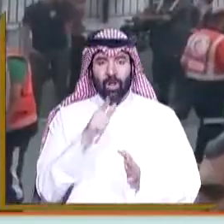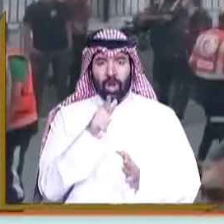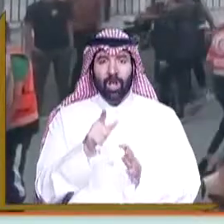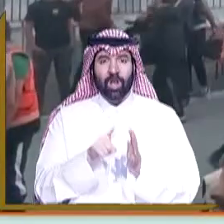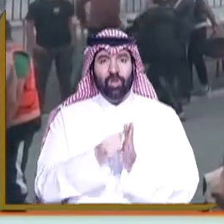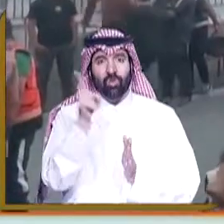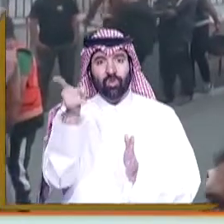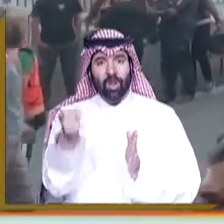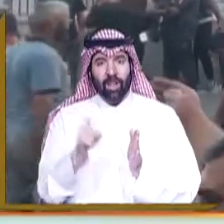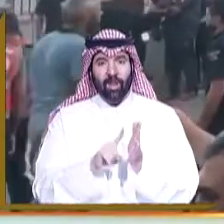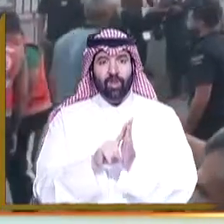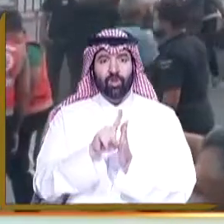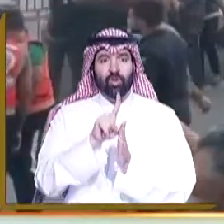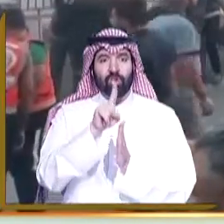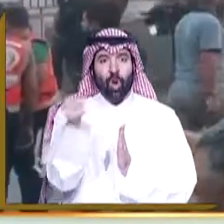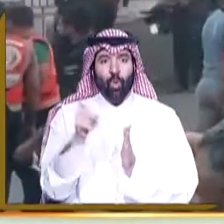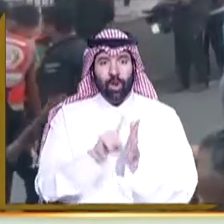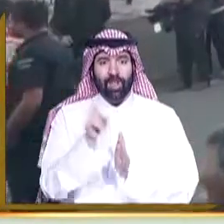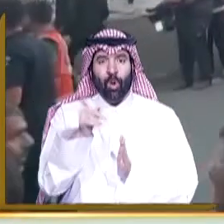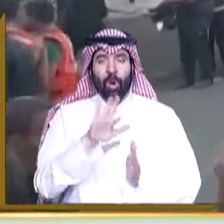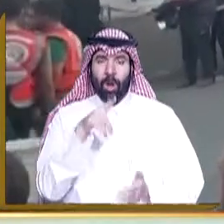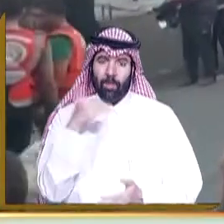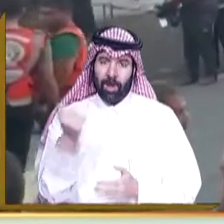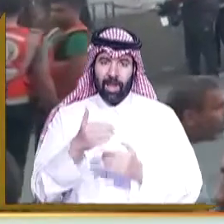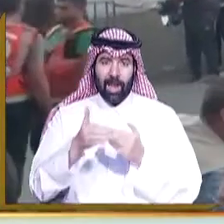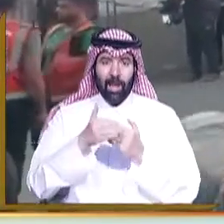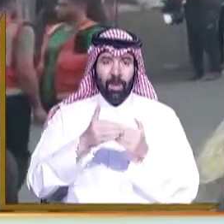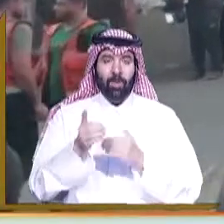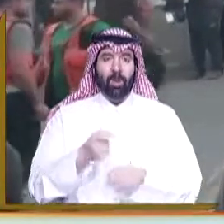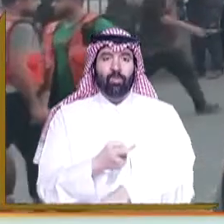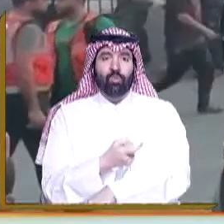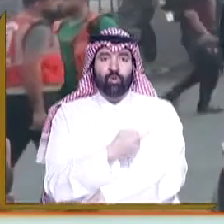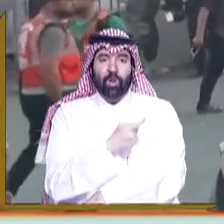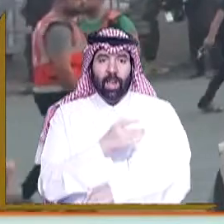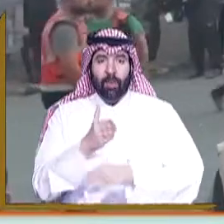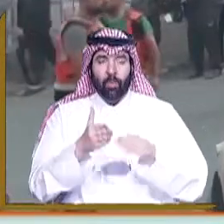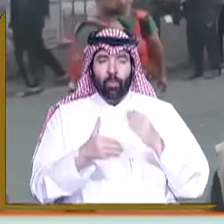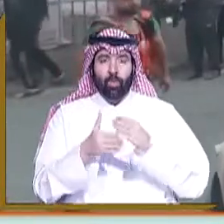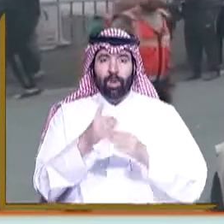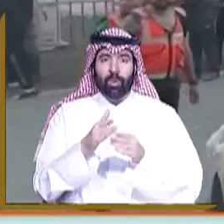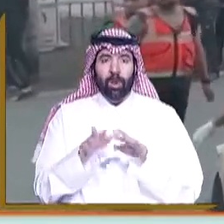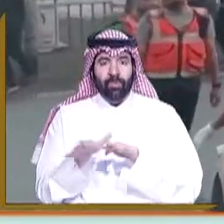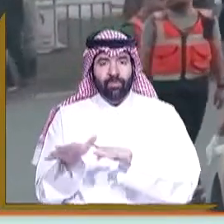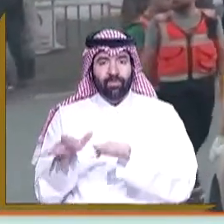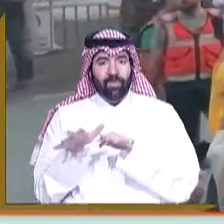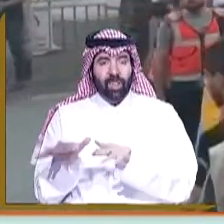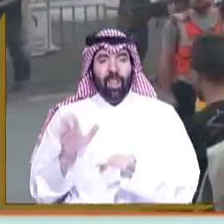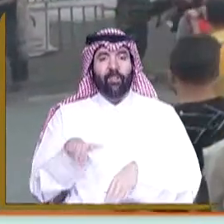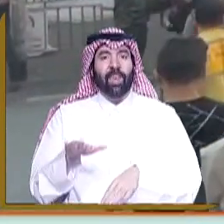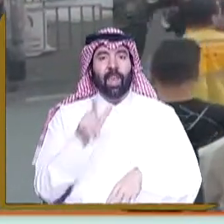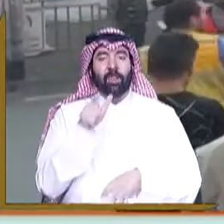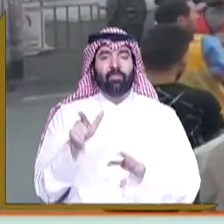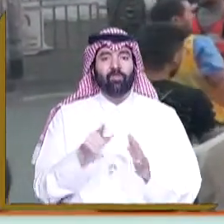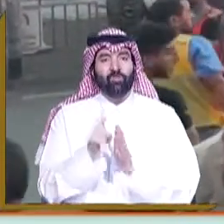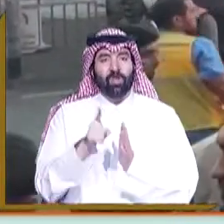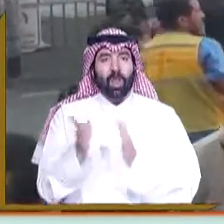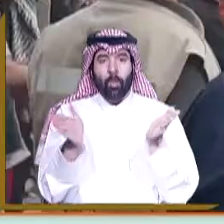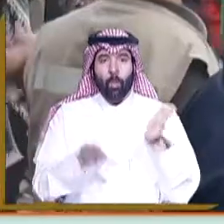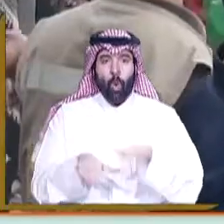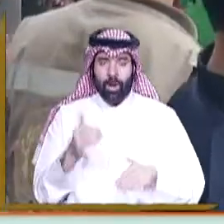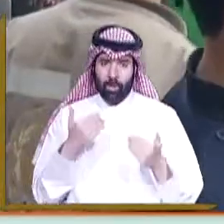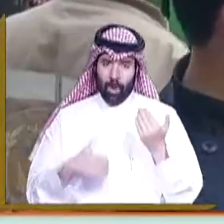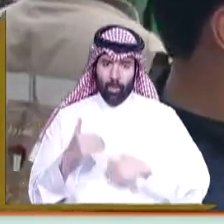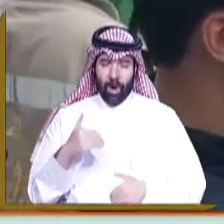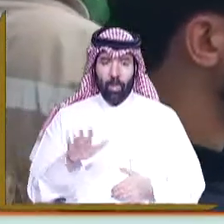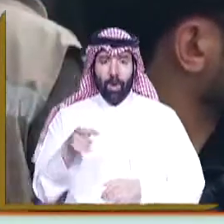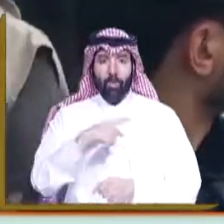تجاه مدرسة بالقرب من المستشفى والتي تؤوي عددا من النازحين، فيما طال القصف الإسرائيلي أيضا